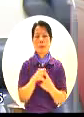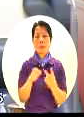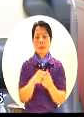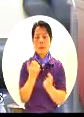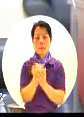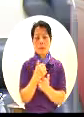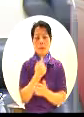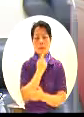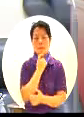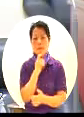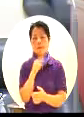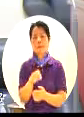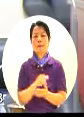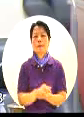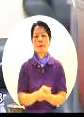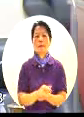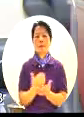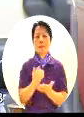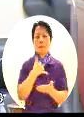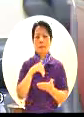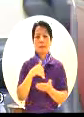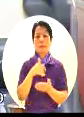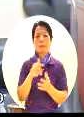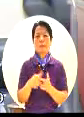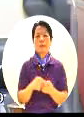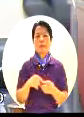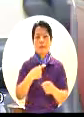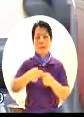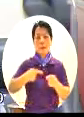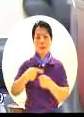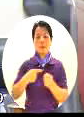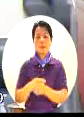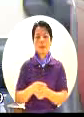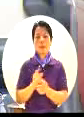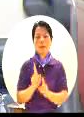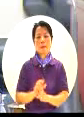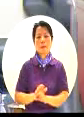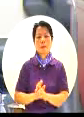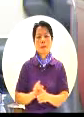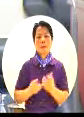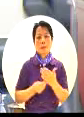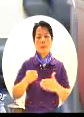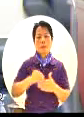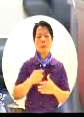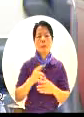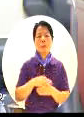了哈，预计哈，每年的成长率是多少？